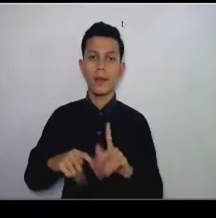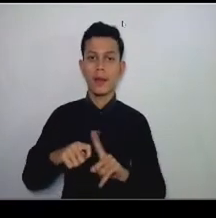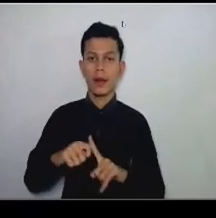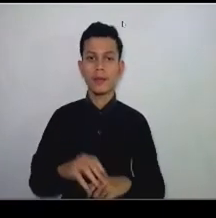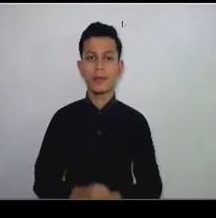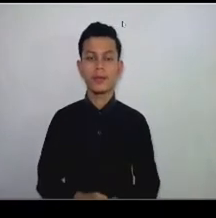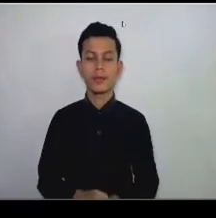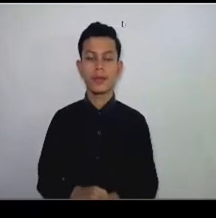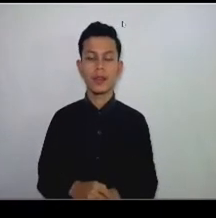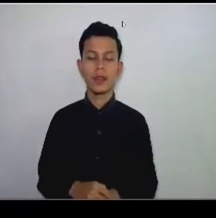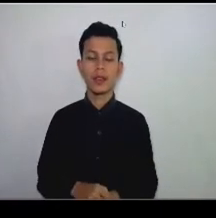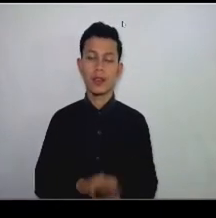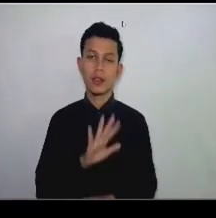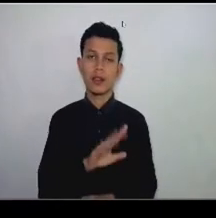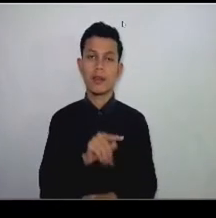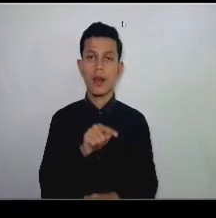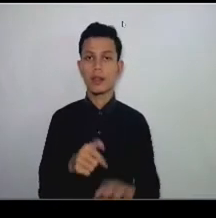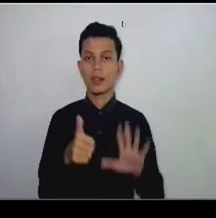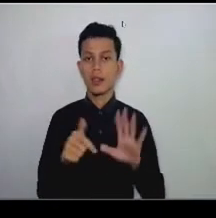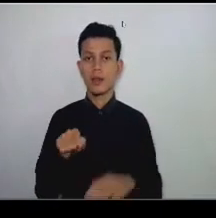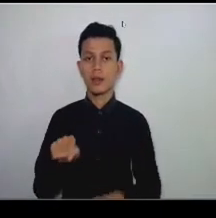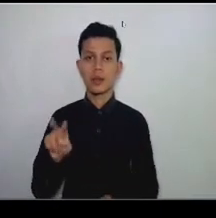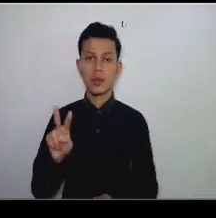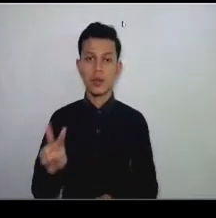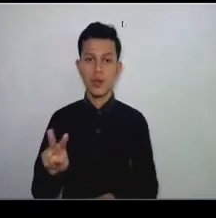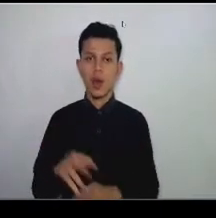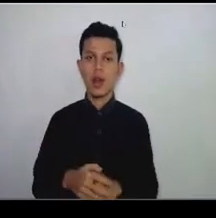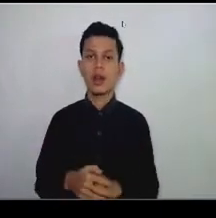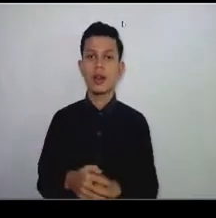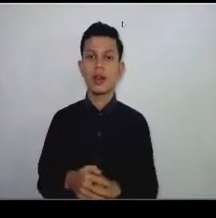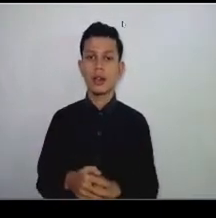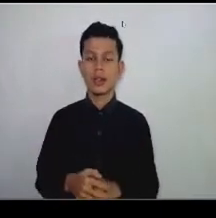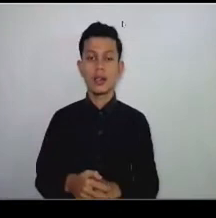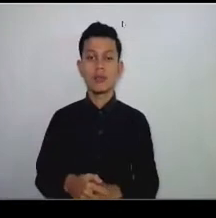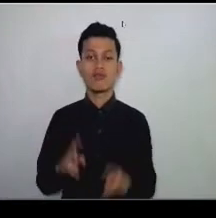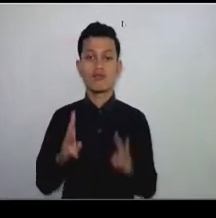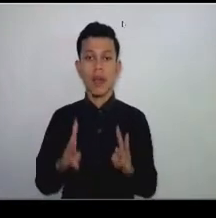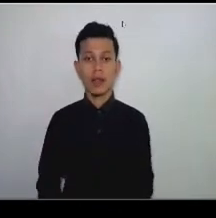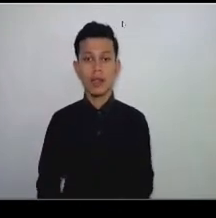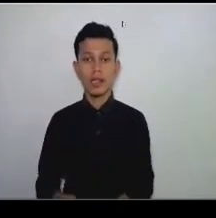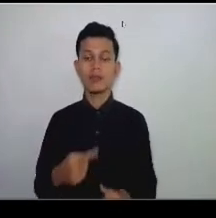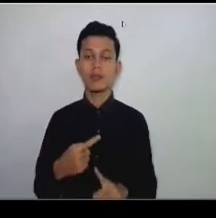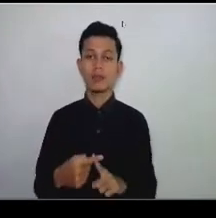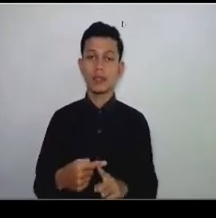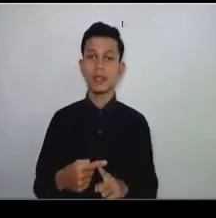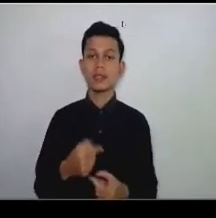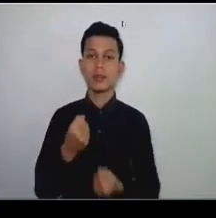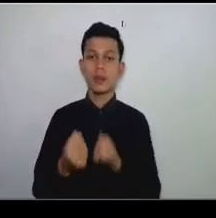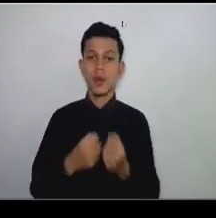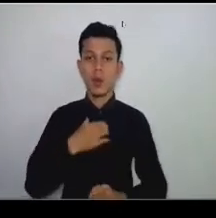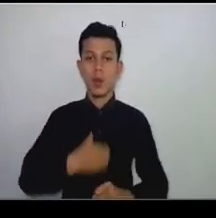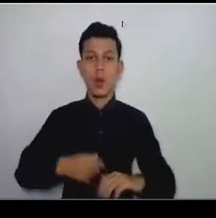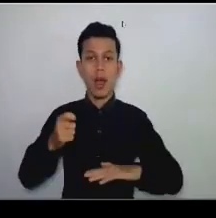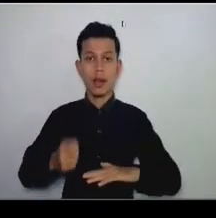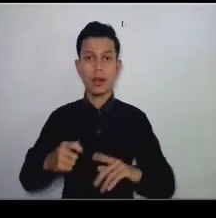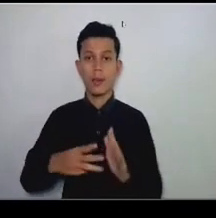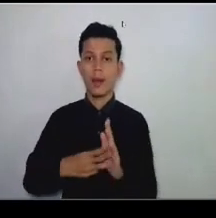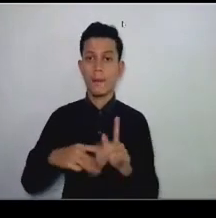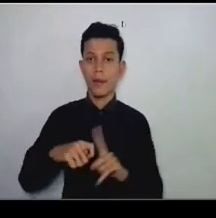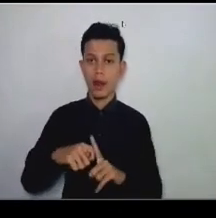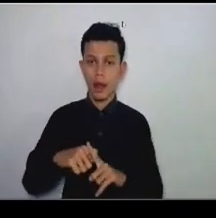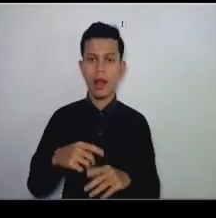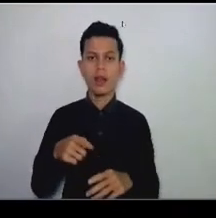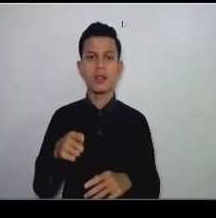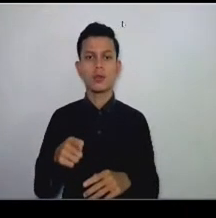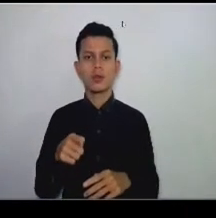konstitusi 5.6.2 bahwa keberadaan kode etik dan perilaku hakim konstitusi atau saptaakarsah utama tidak dapat